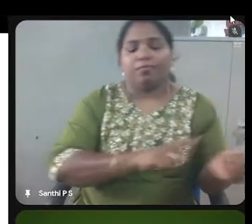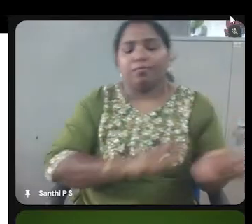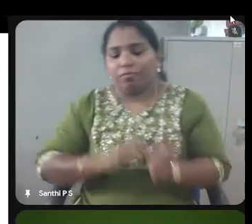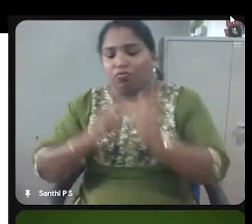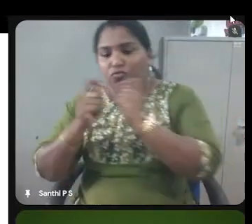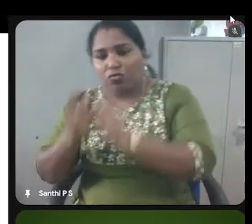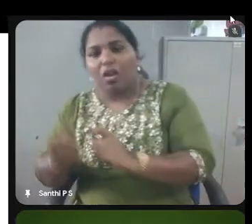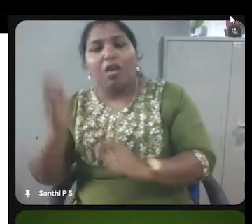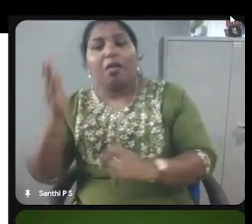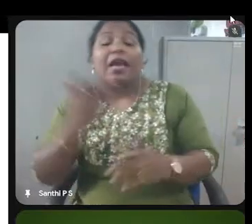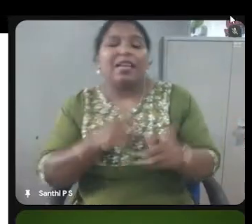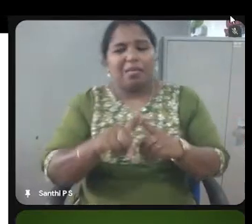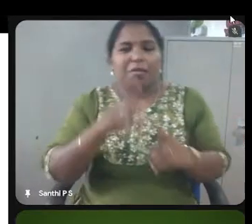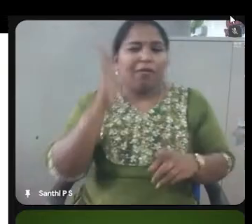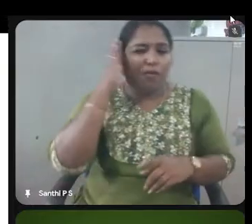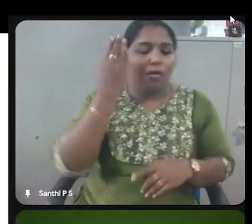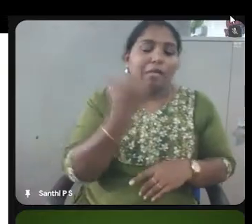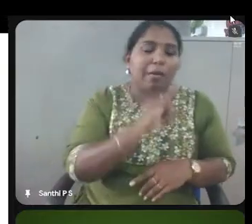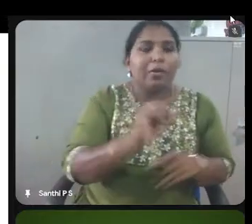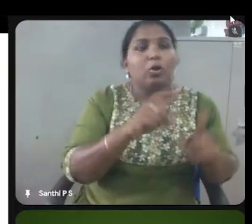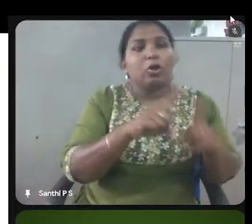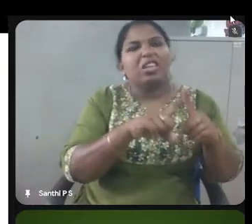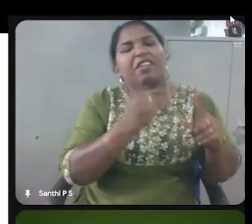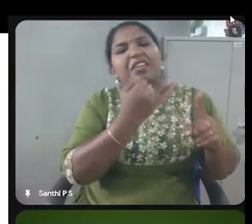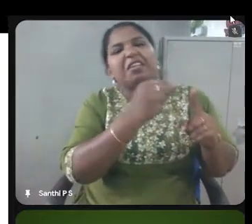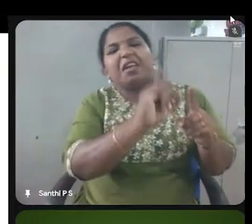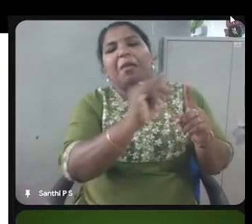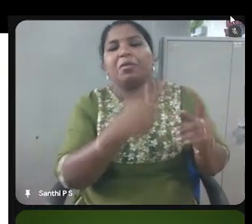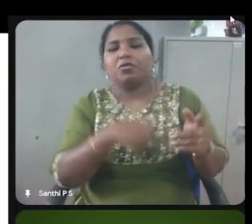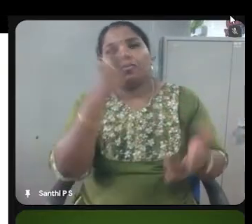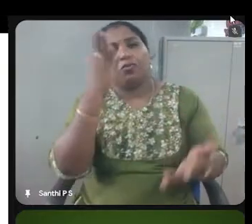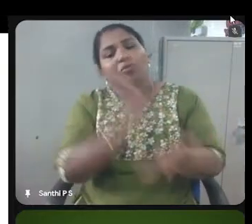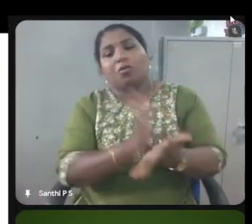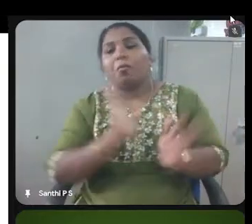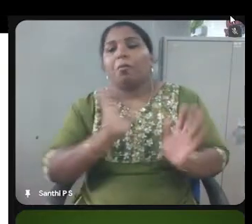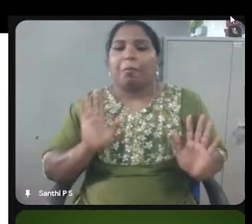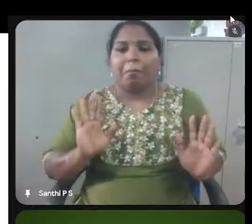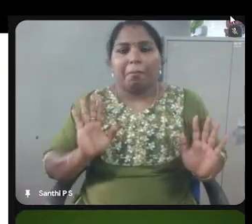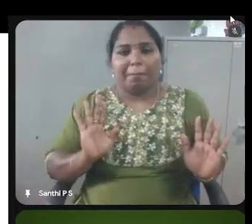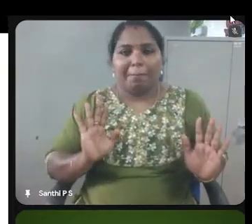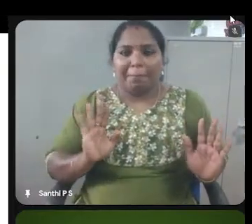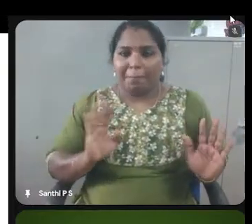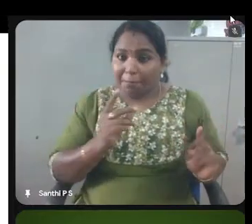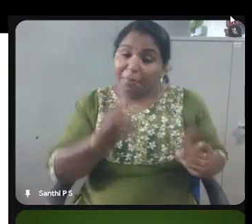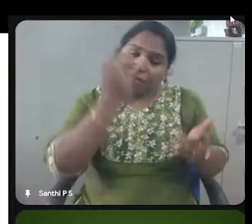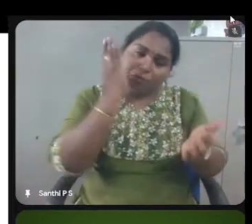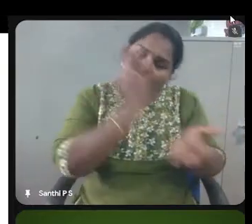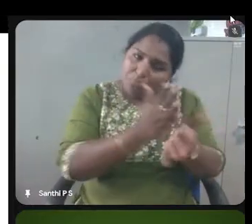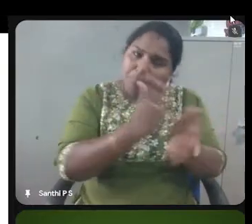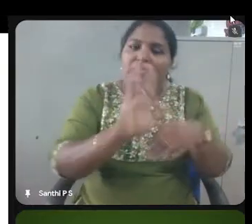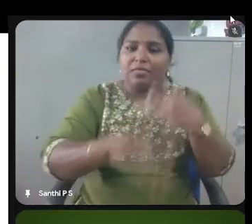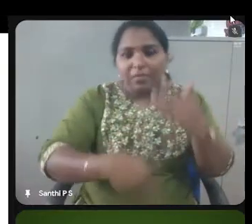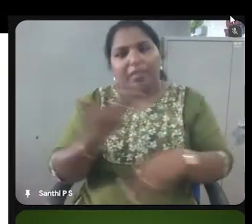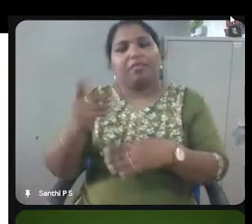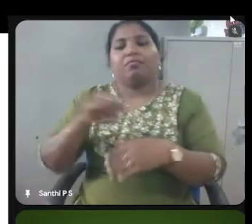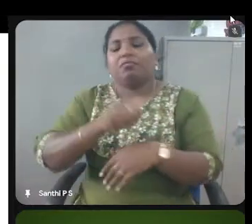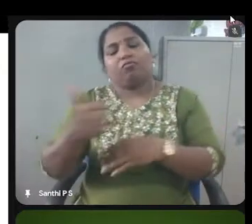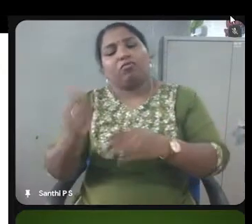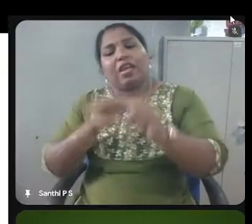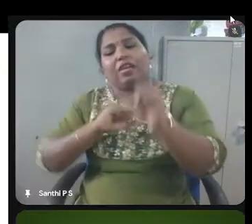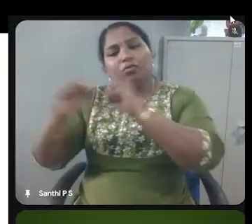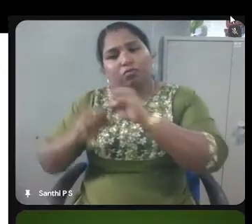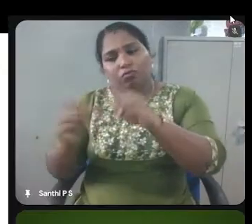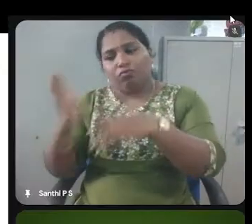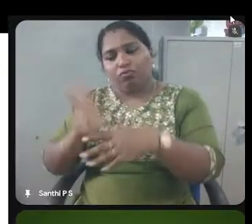ഫോൺ കേടായി പോയി അല്ലെങ്കിൽ ടെലിവിഷൻ കേടായി പോയി, ഇങ്ങനെയാണ് നമ്മൾ പല രീതിയിലും പേരൻസ് സ്റ്റോപ്പ് ചെയ്യാൻ ശ്രമിക്കുന്നത്. അപ്പം അതാണെങ്കിൽ